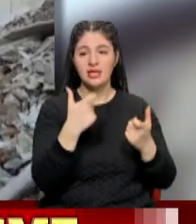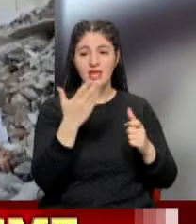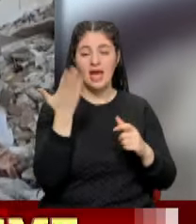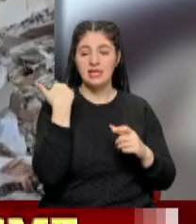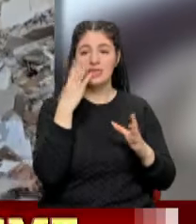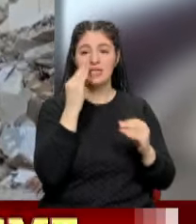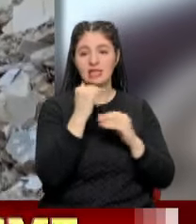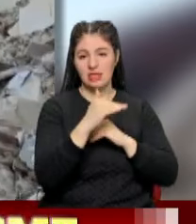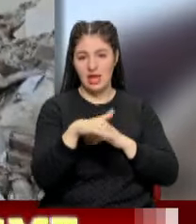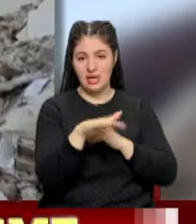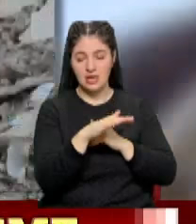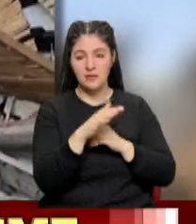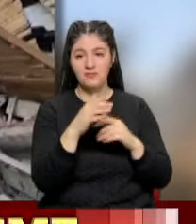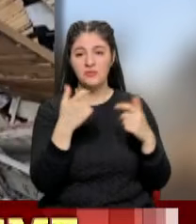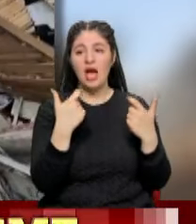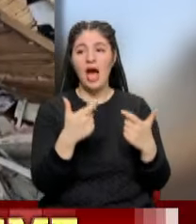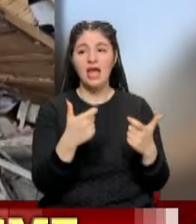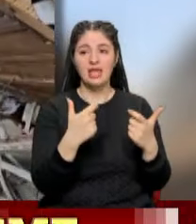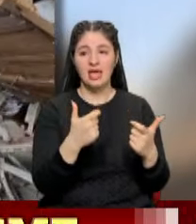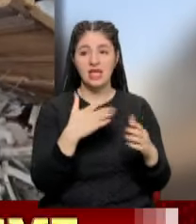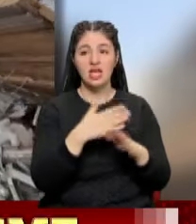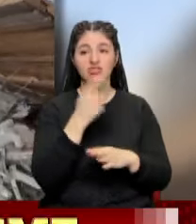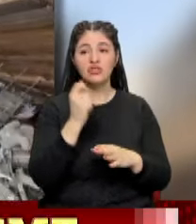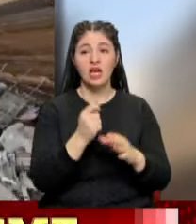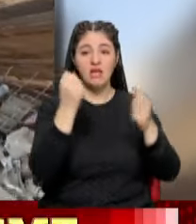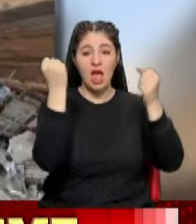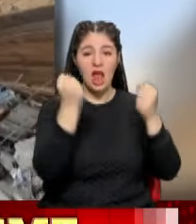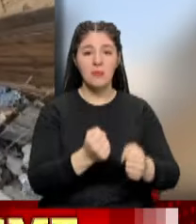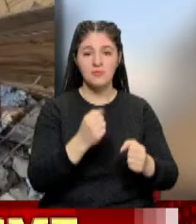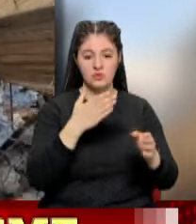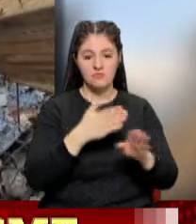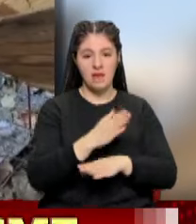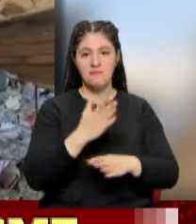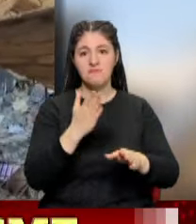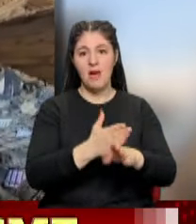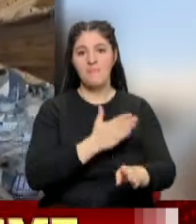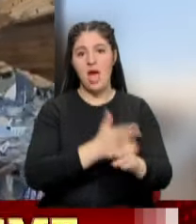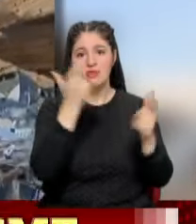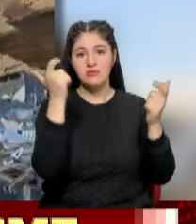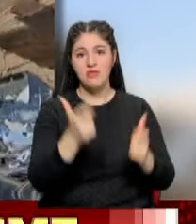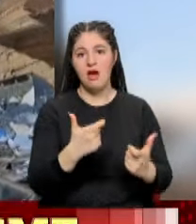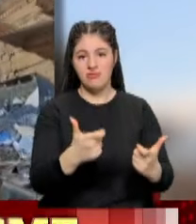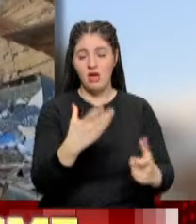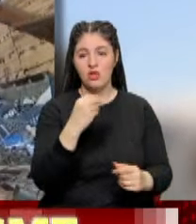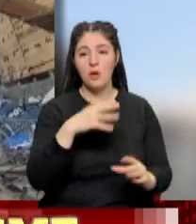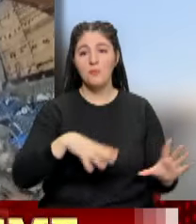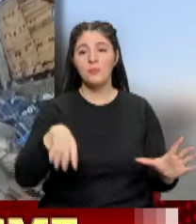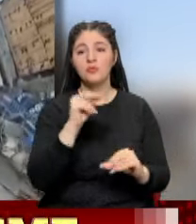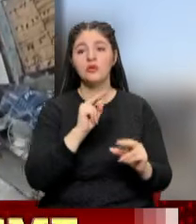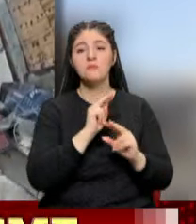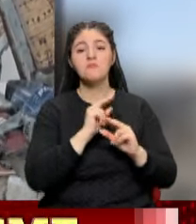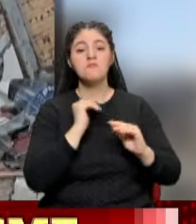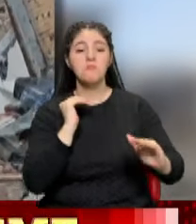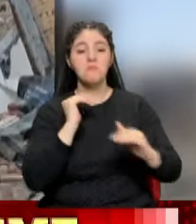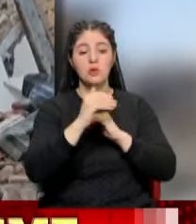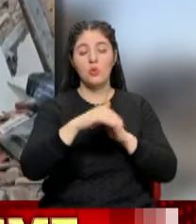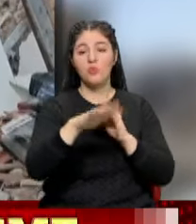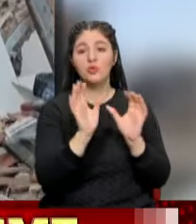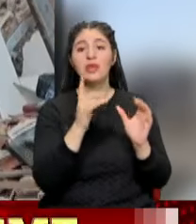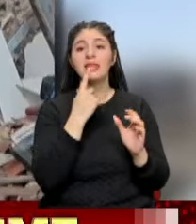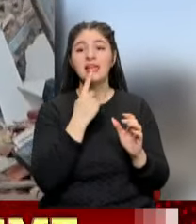insanları, Hatay'ın gerçek yerlisi olan, Antakya'nın gerçek yerlisi olan, tüm medeniyetlerin,